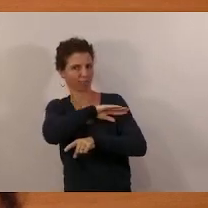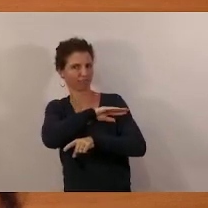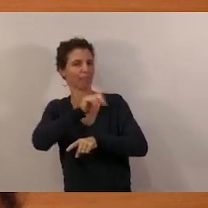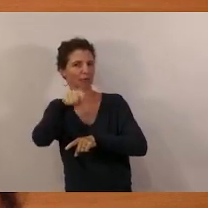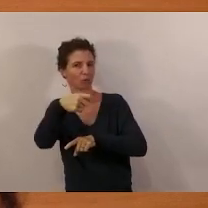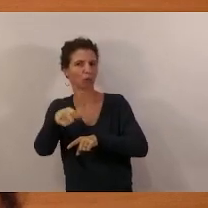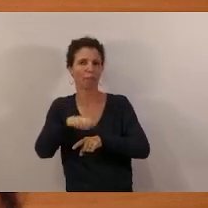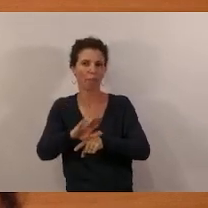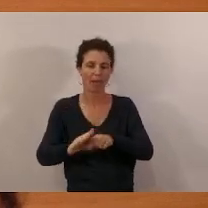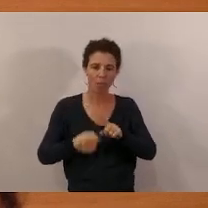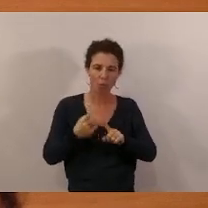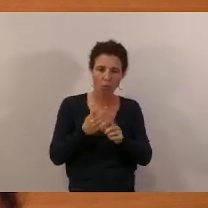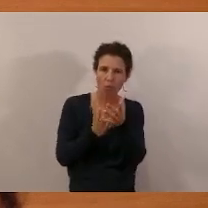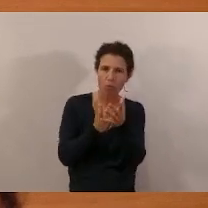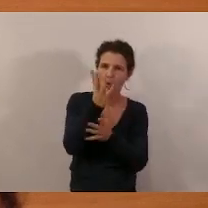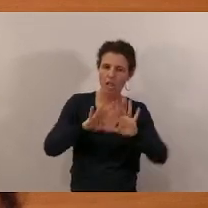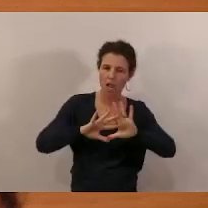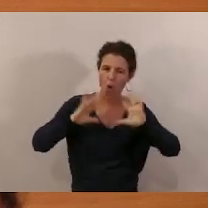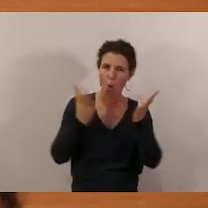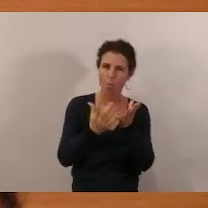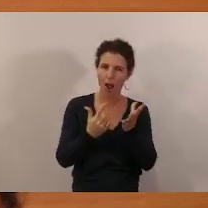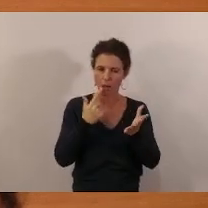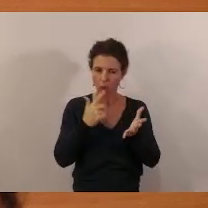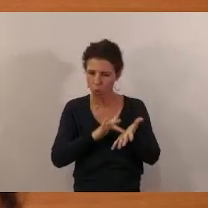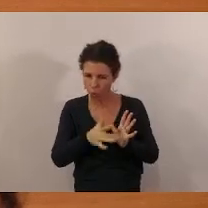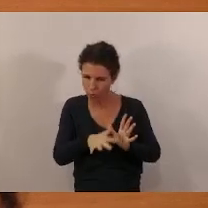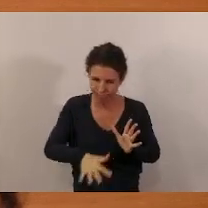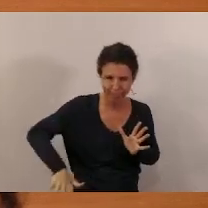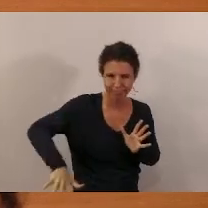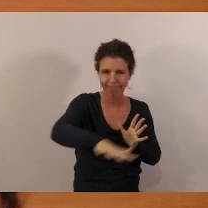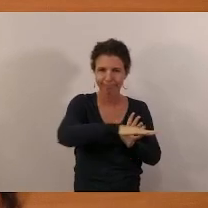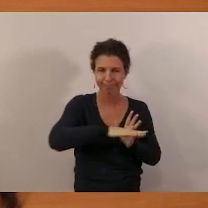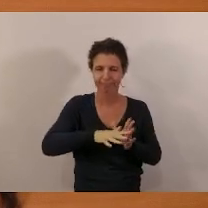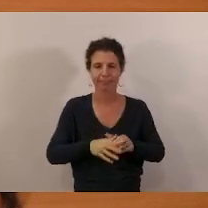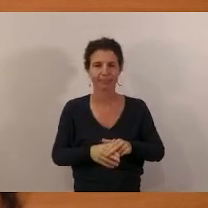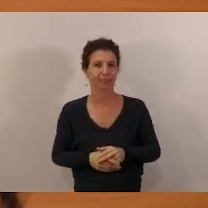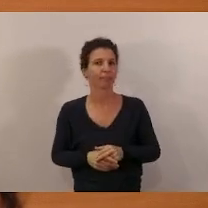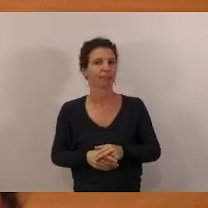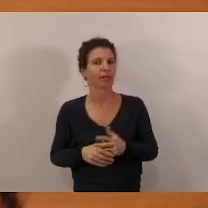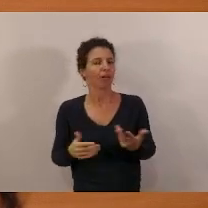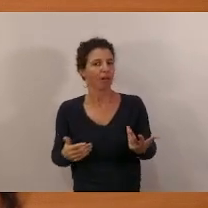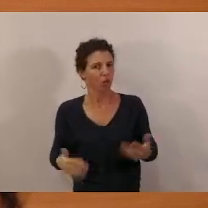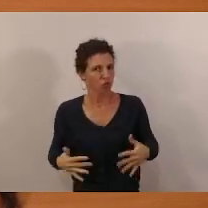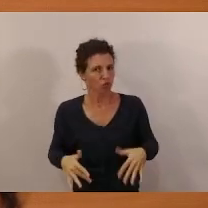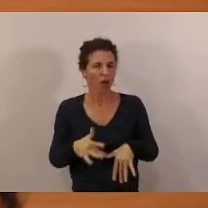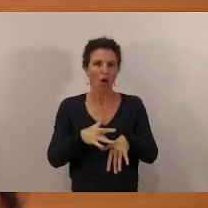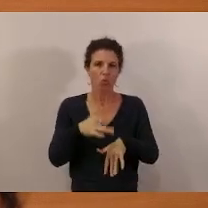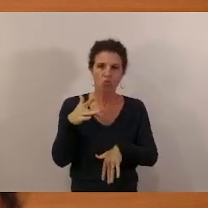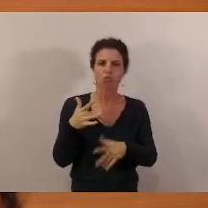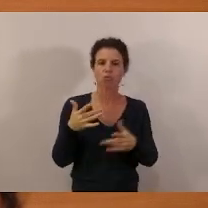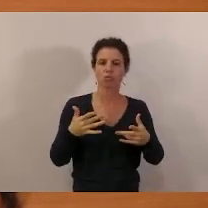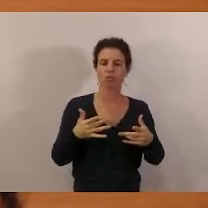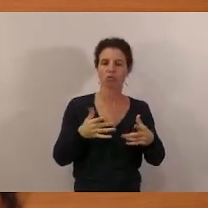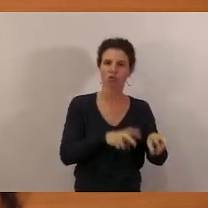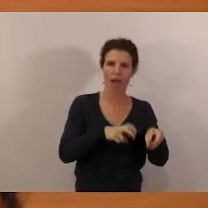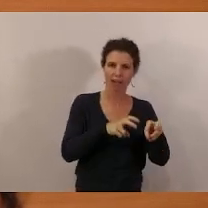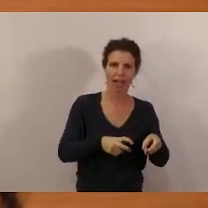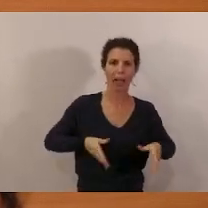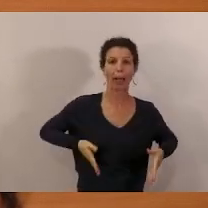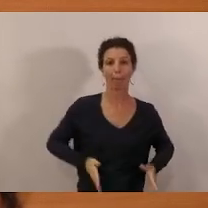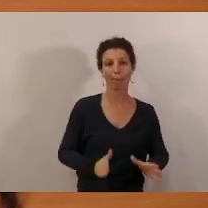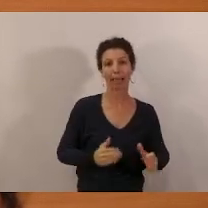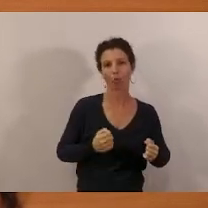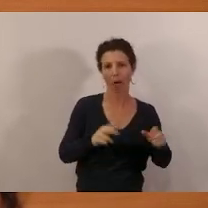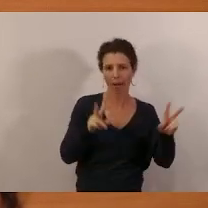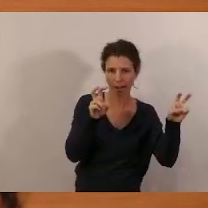projet global sur l'ensemble de ce site. Donc comme nous l'avons fait pour les jardins Baignoire, pour les jardins Labadier